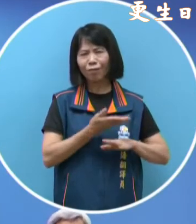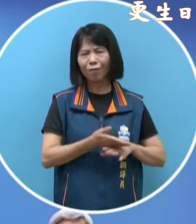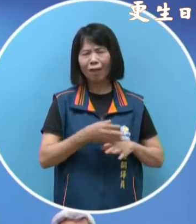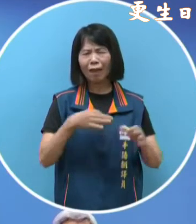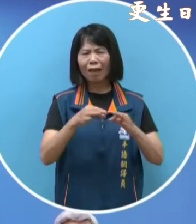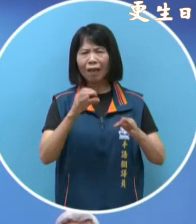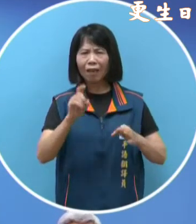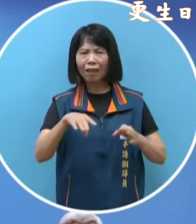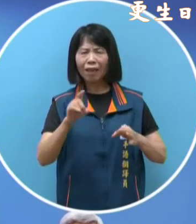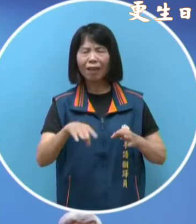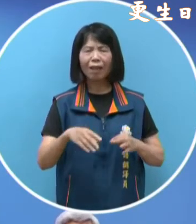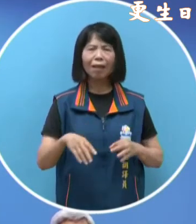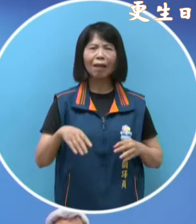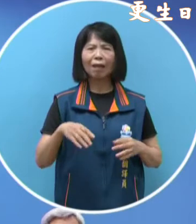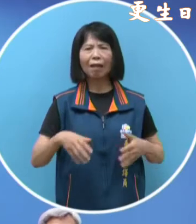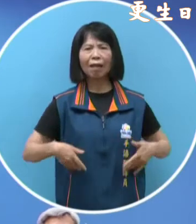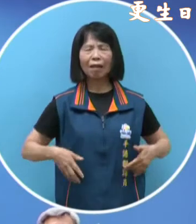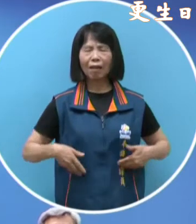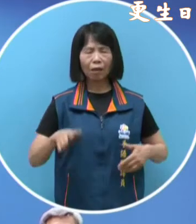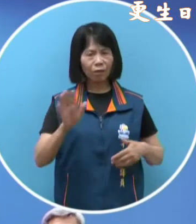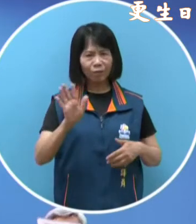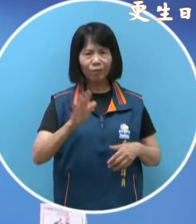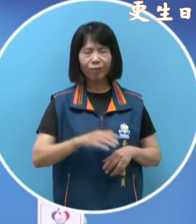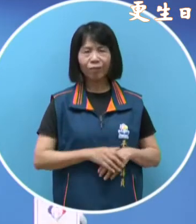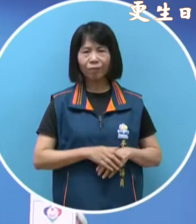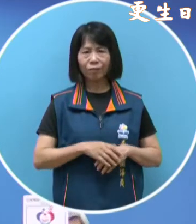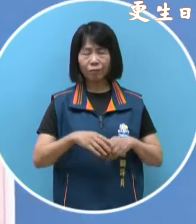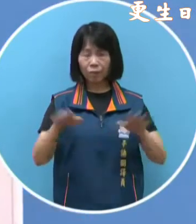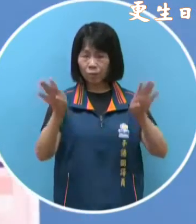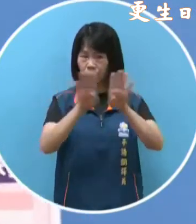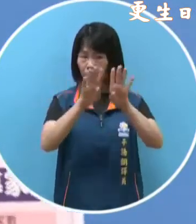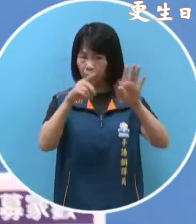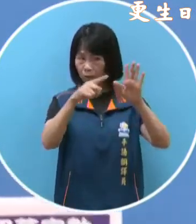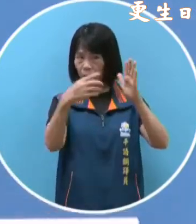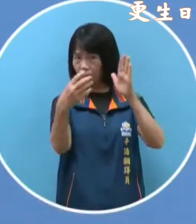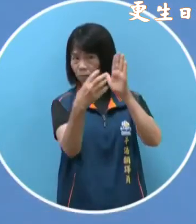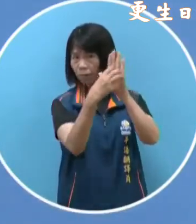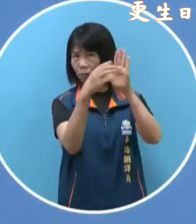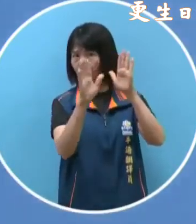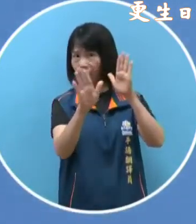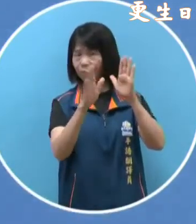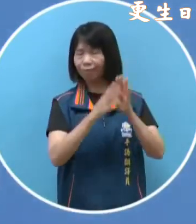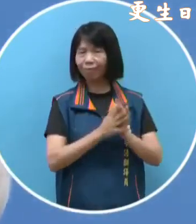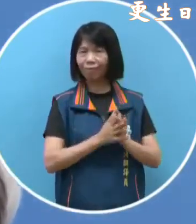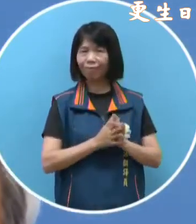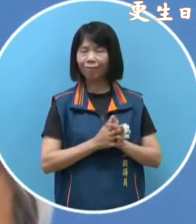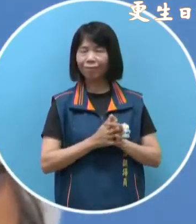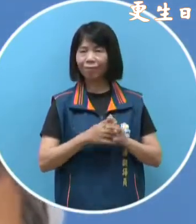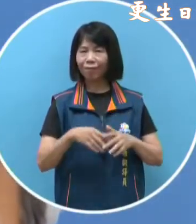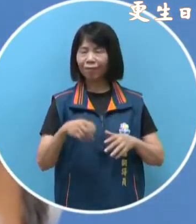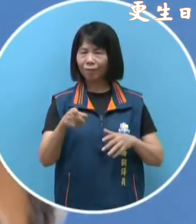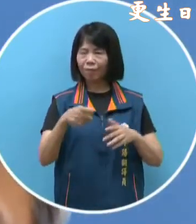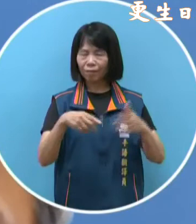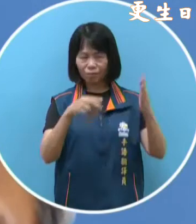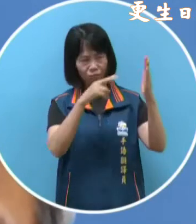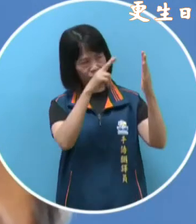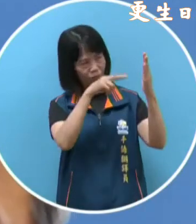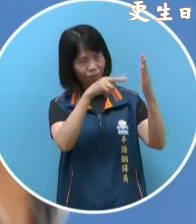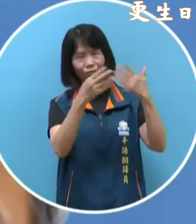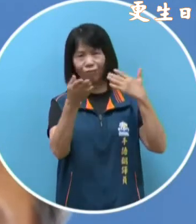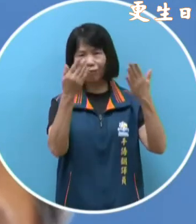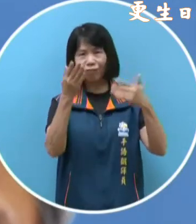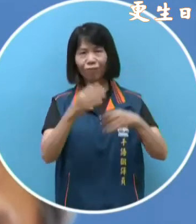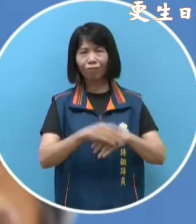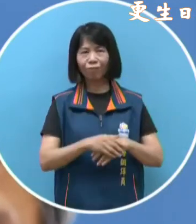那到那个店门口以后呢，就会有这一张标志哦，这一张标志来做识别哦，做识